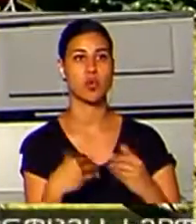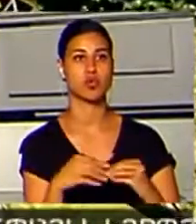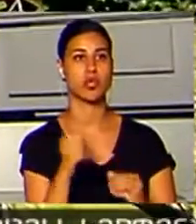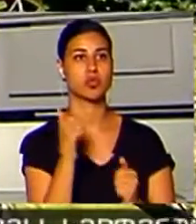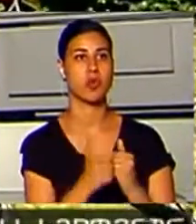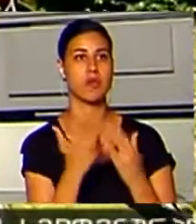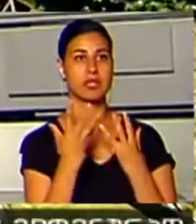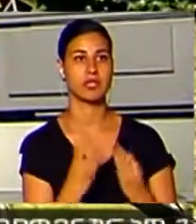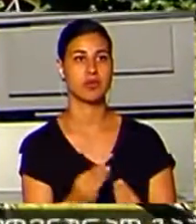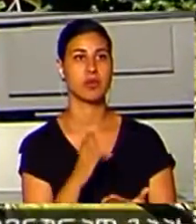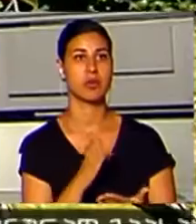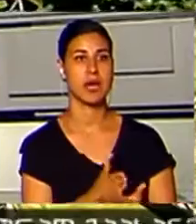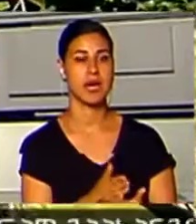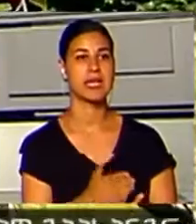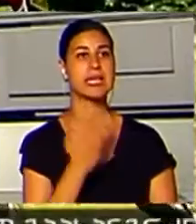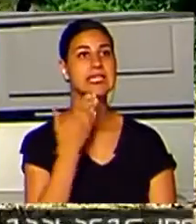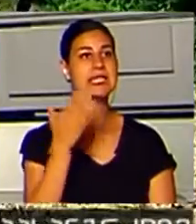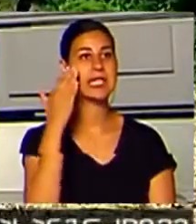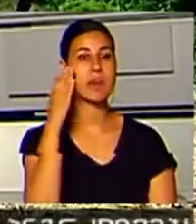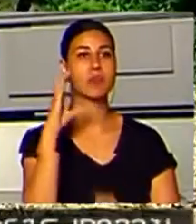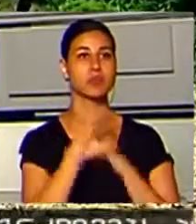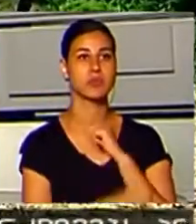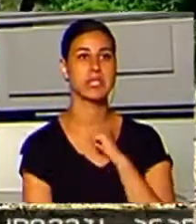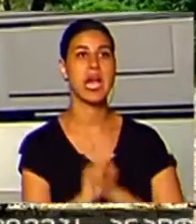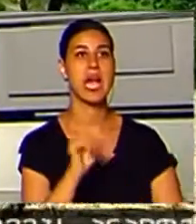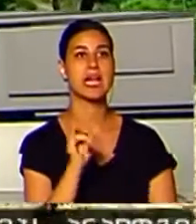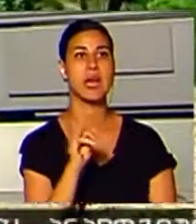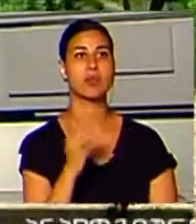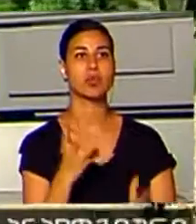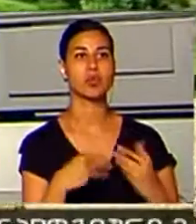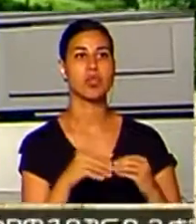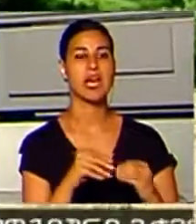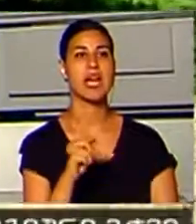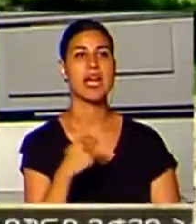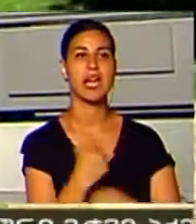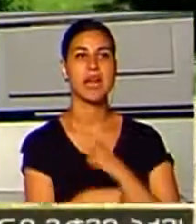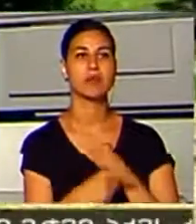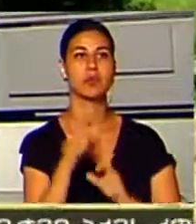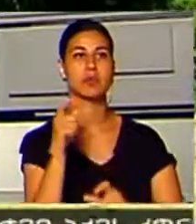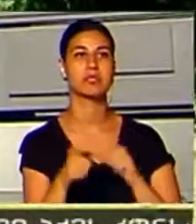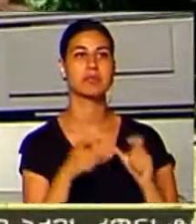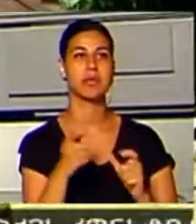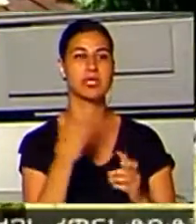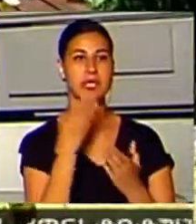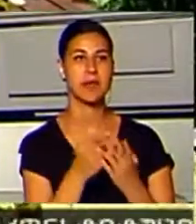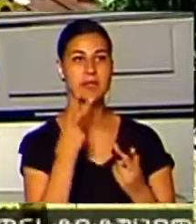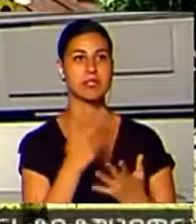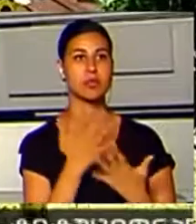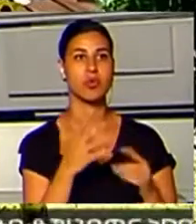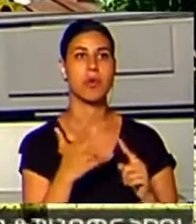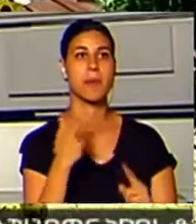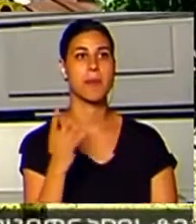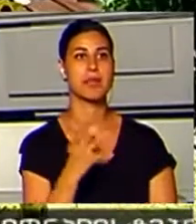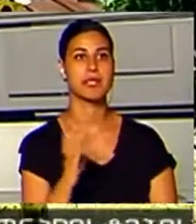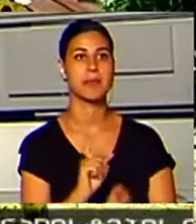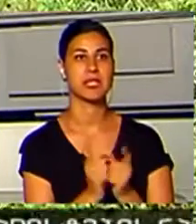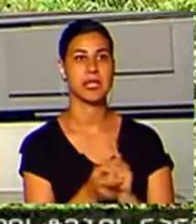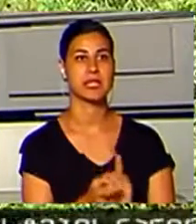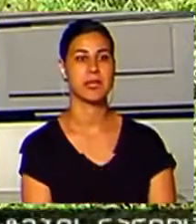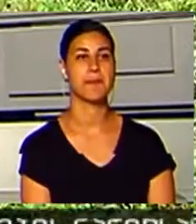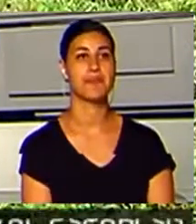ყოველდღიურობა არღვევს. ზაფხულის მიწურულს არაბულების ოჯახმა ხევსურეთის მთების შემოქმედებით სივრცედ უკვე მესამე დაქცია. შარშან